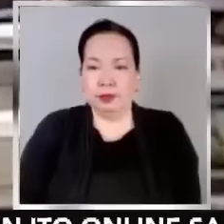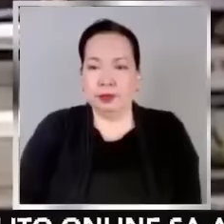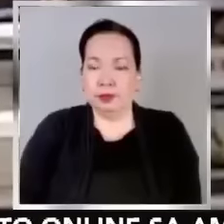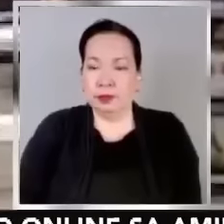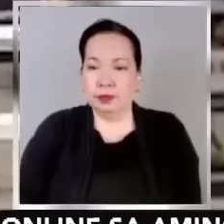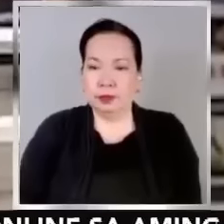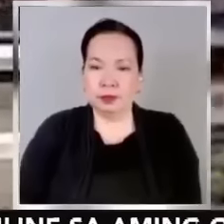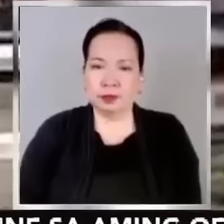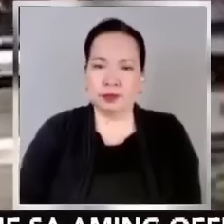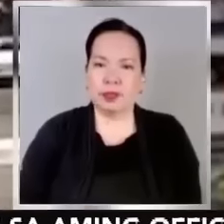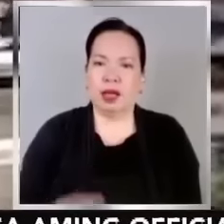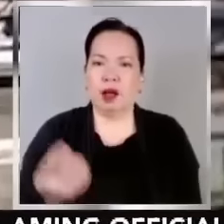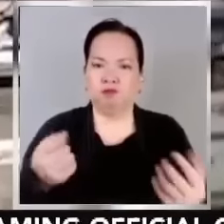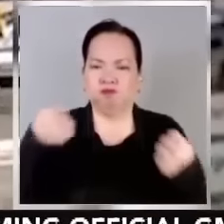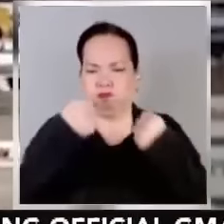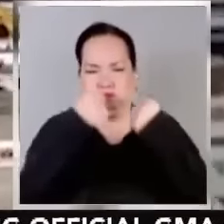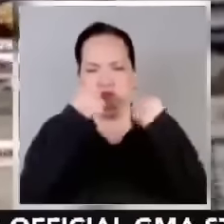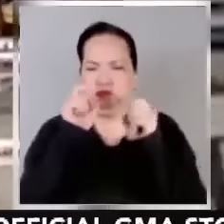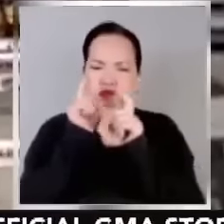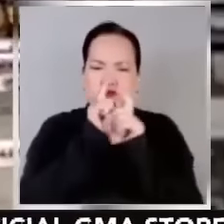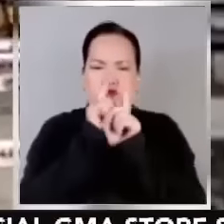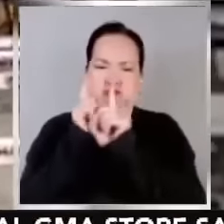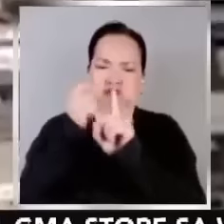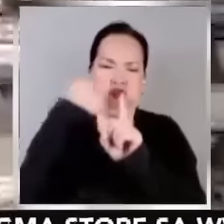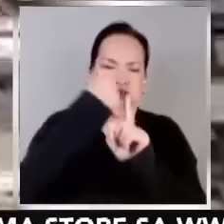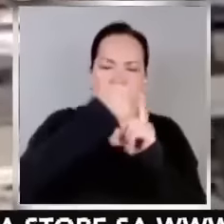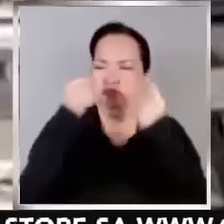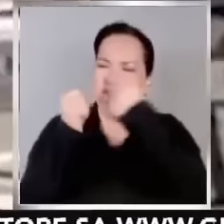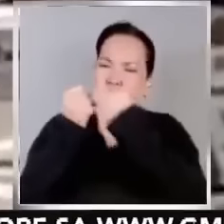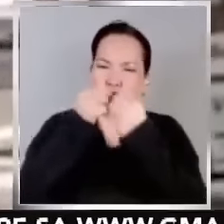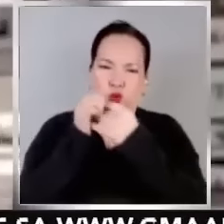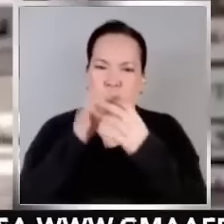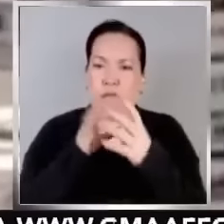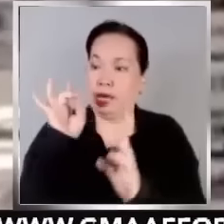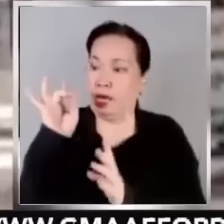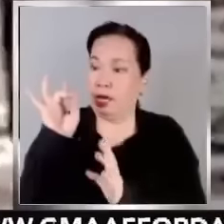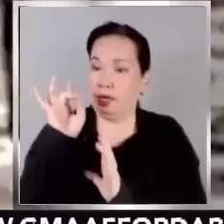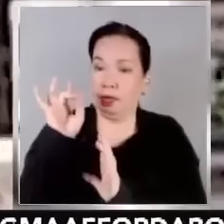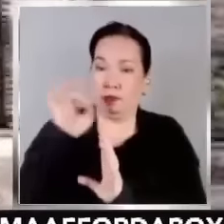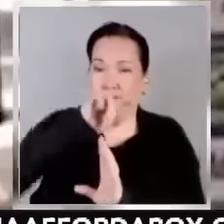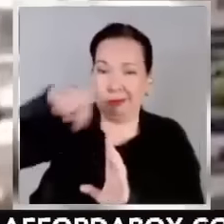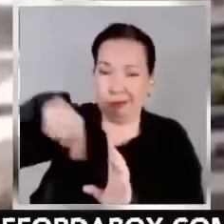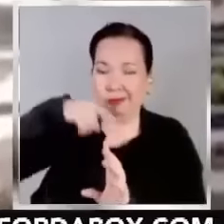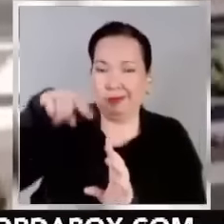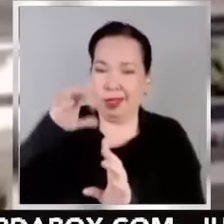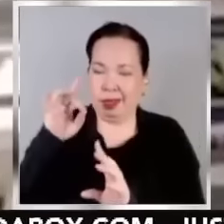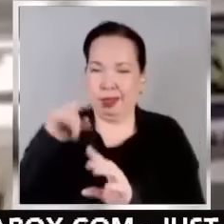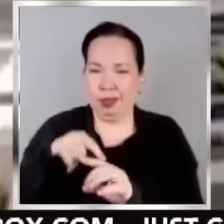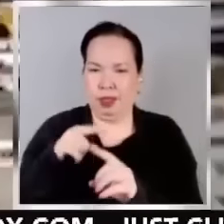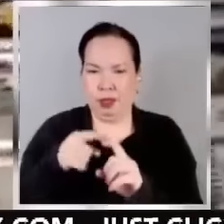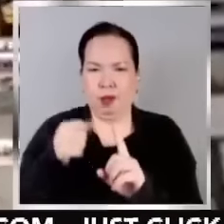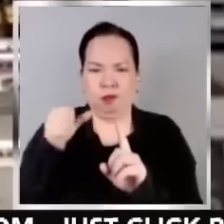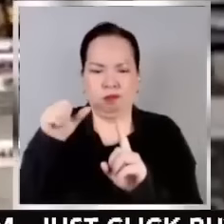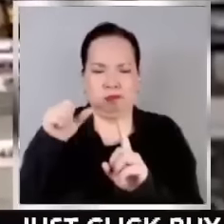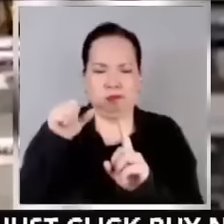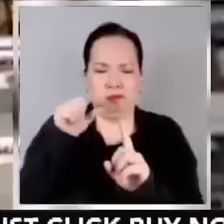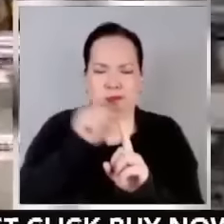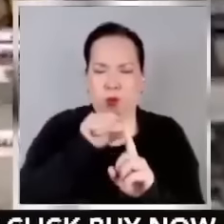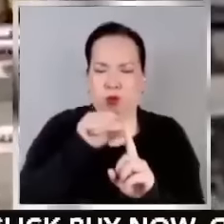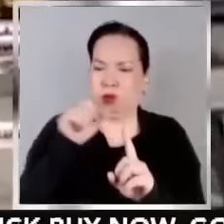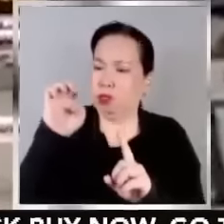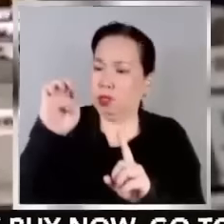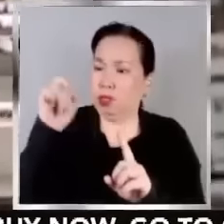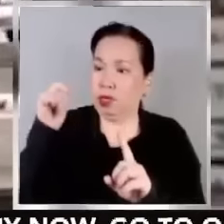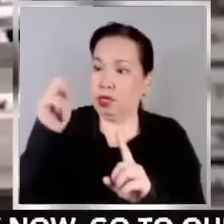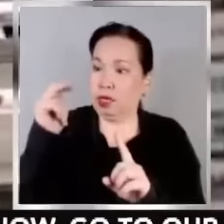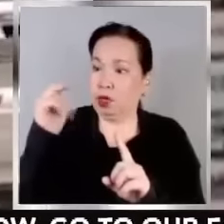8 rounds na nakipagbakbakan ang Sarangani Boxing Pride na si Kenneth Egano laban kay Jason Facularin sa kanilang match